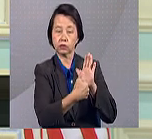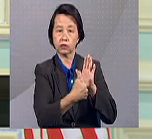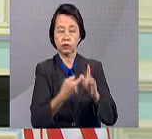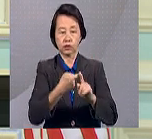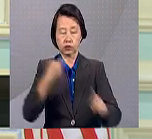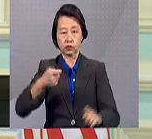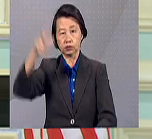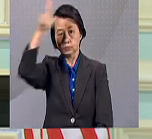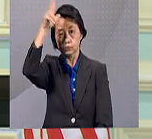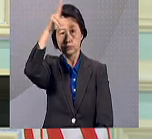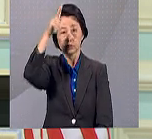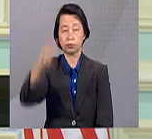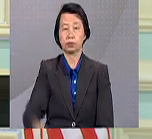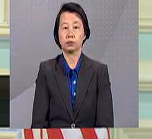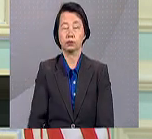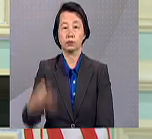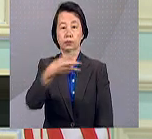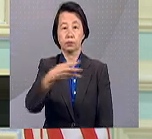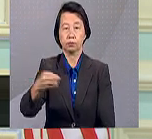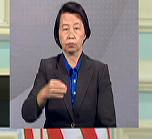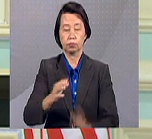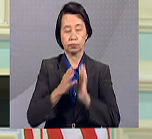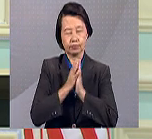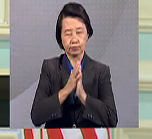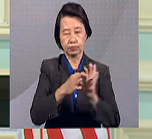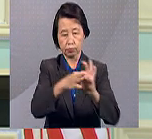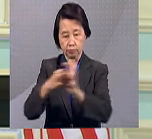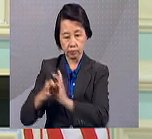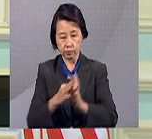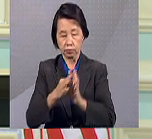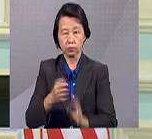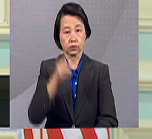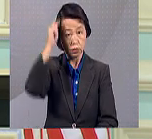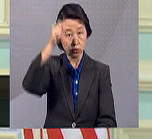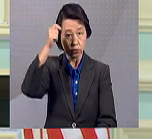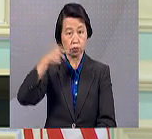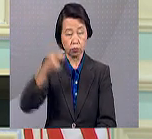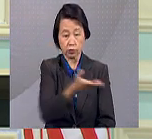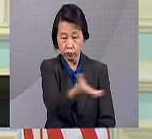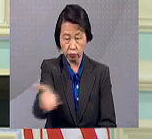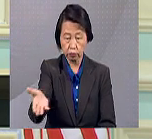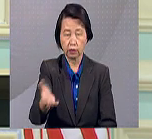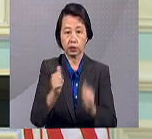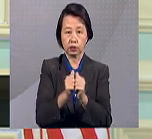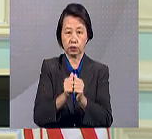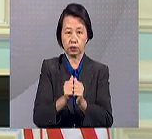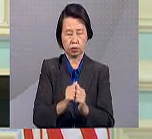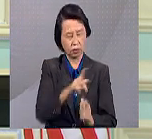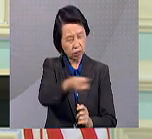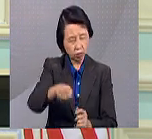oleh kerajaan dan kerjasama daripada tuan-tuan dan puan-puan dengan kawalan